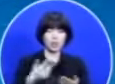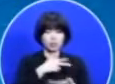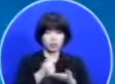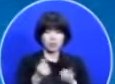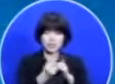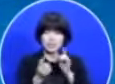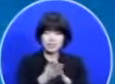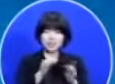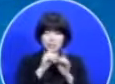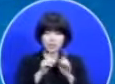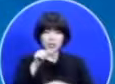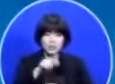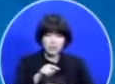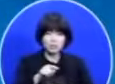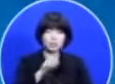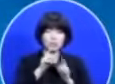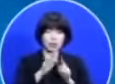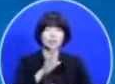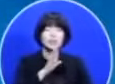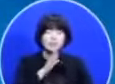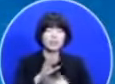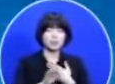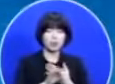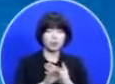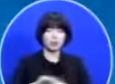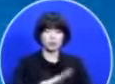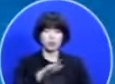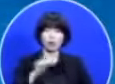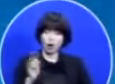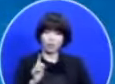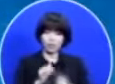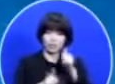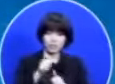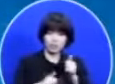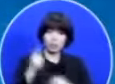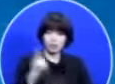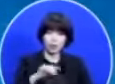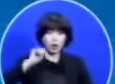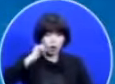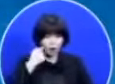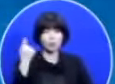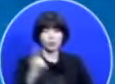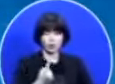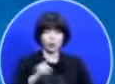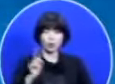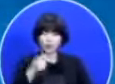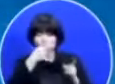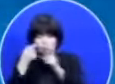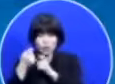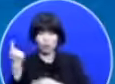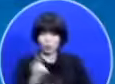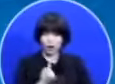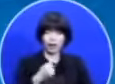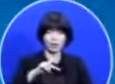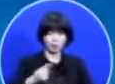말씀이 사실이라면 우리는 어떤 시험이 와도 어떤 어려움이 와도 어떤 유혹이 와도